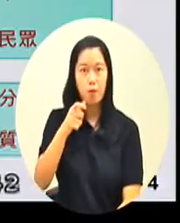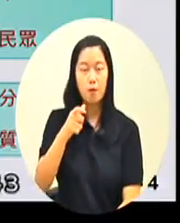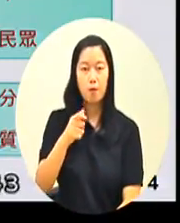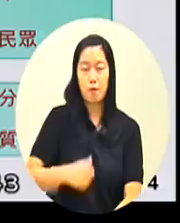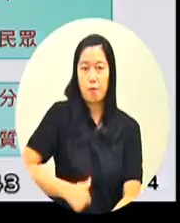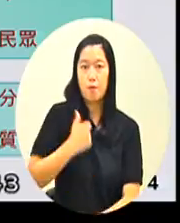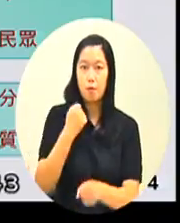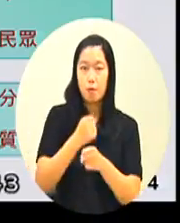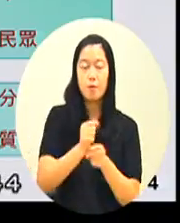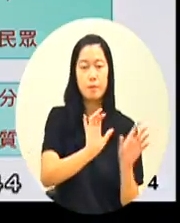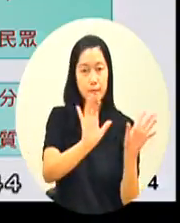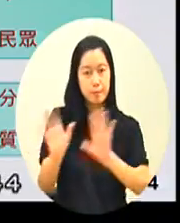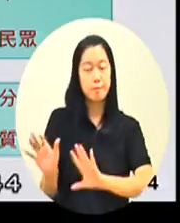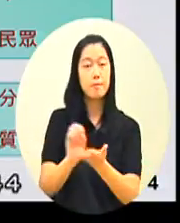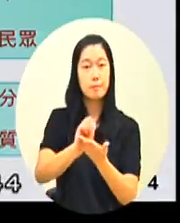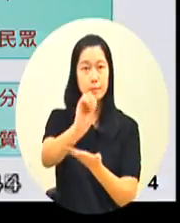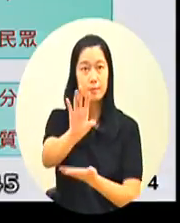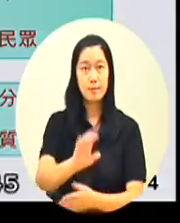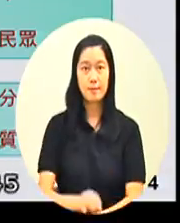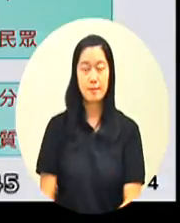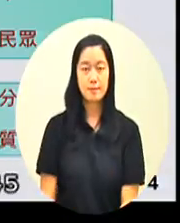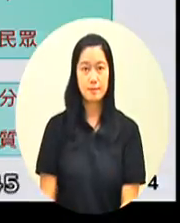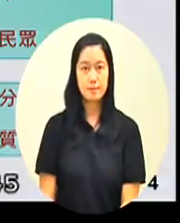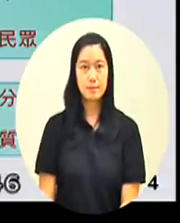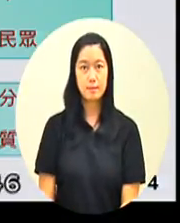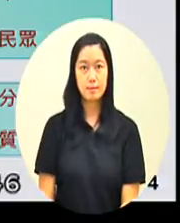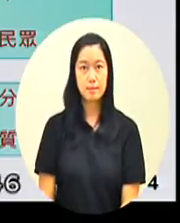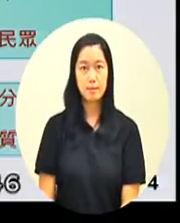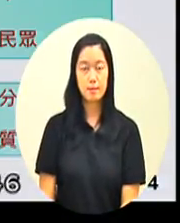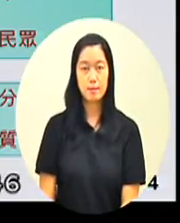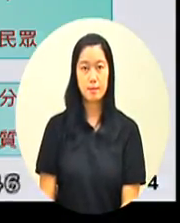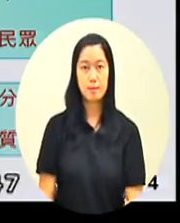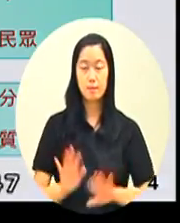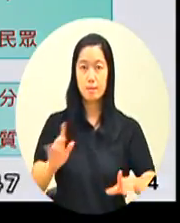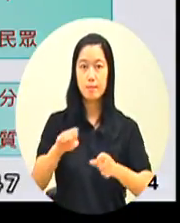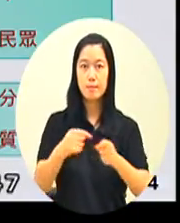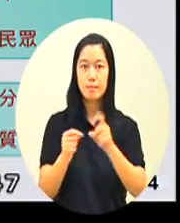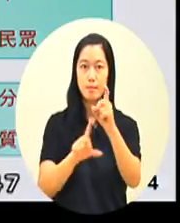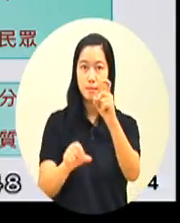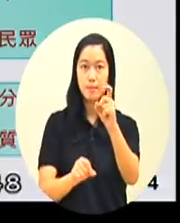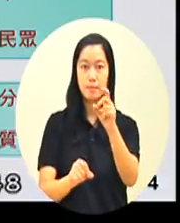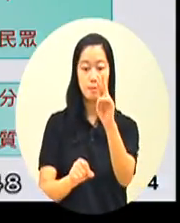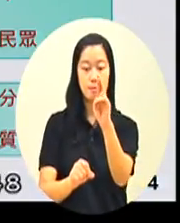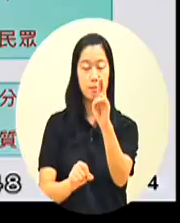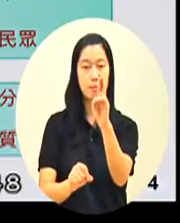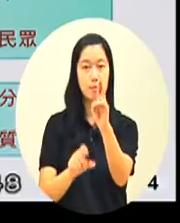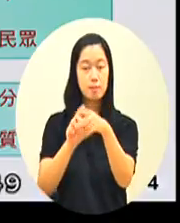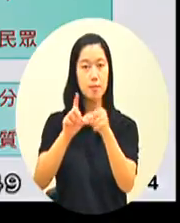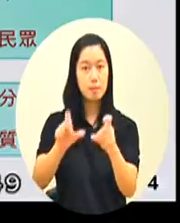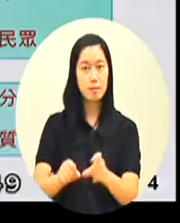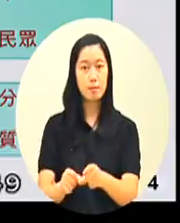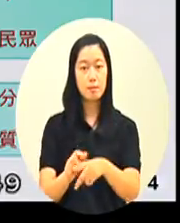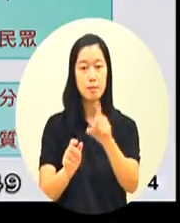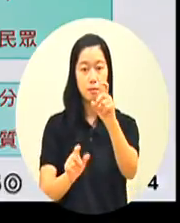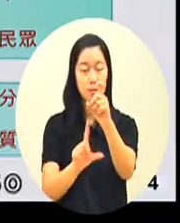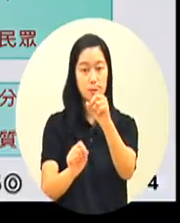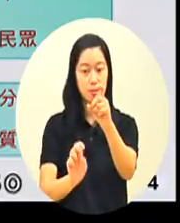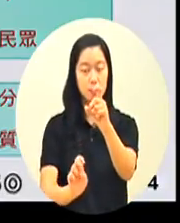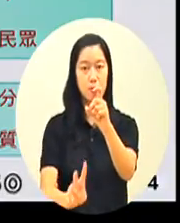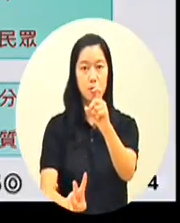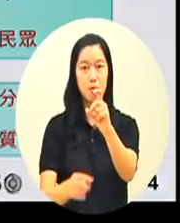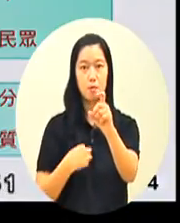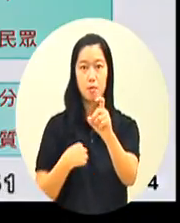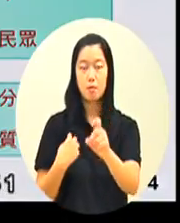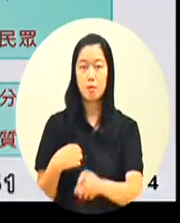行状况。那在今年的10月12号，我们为了提